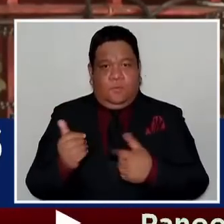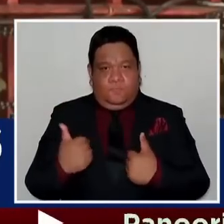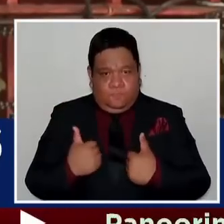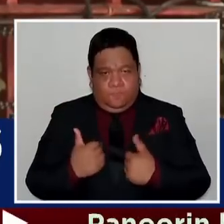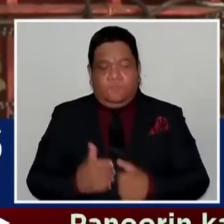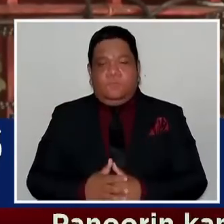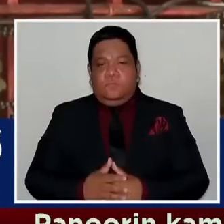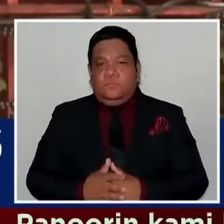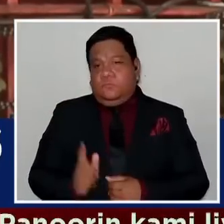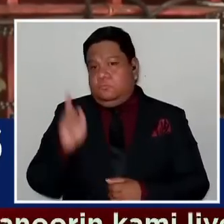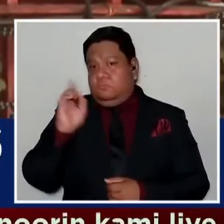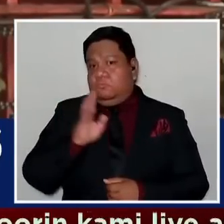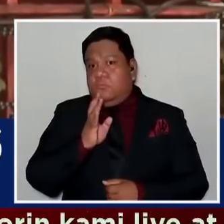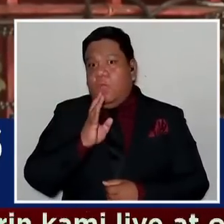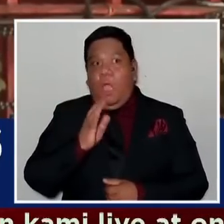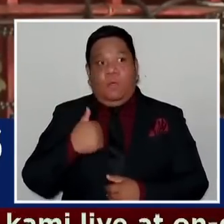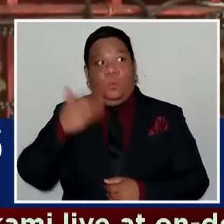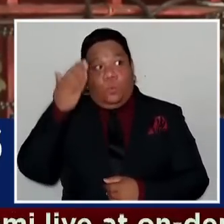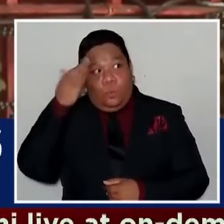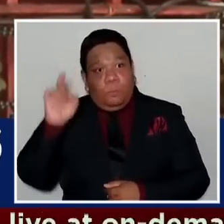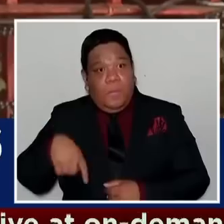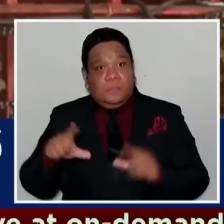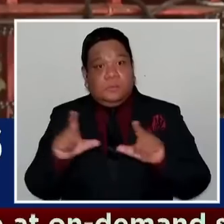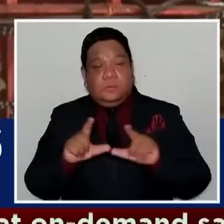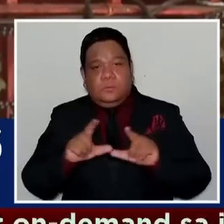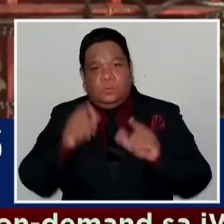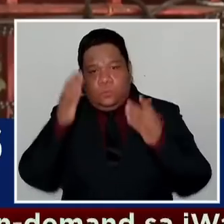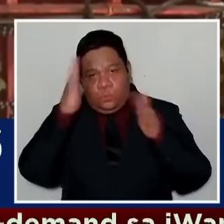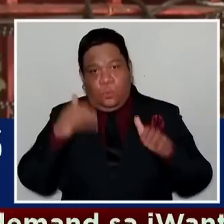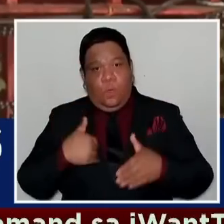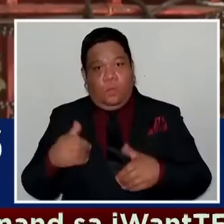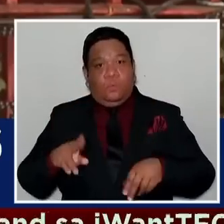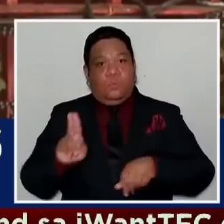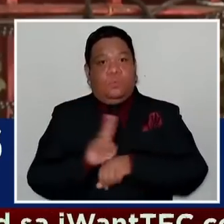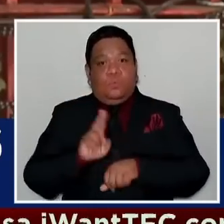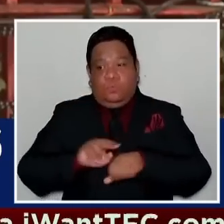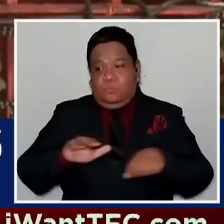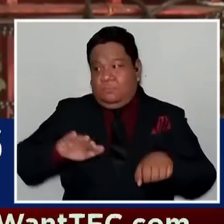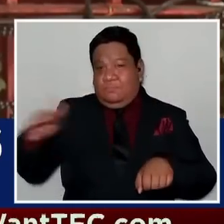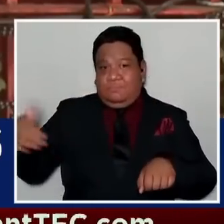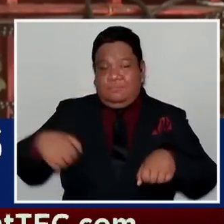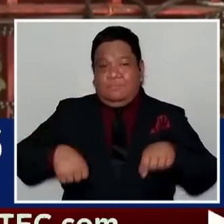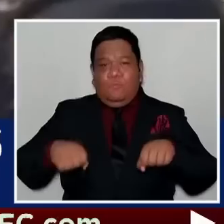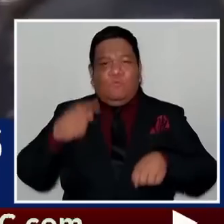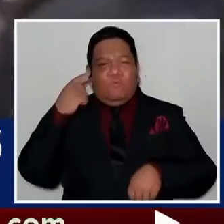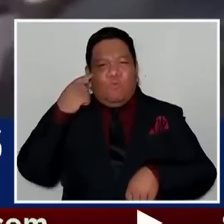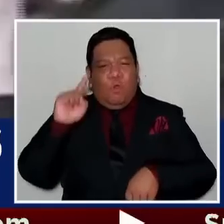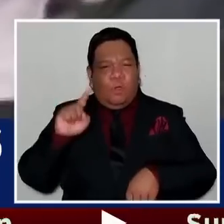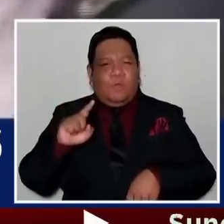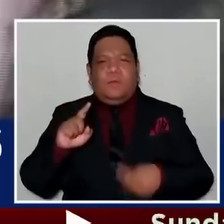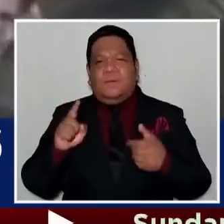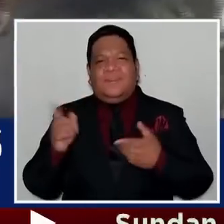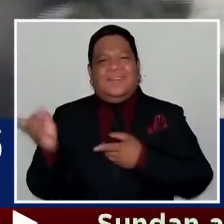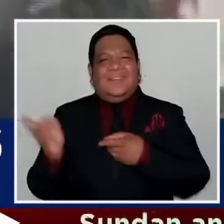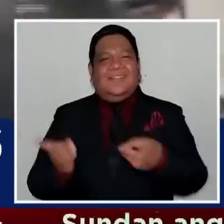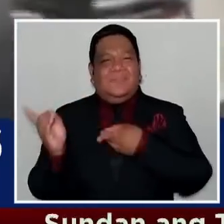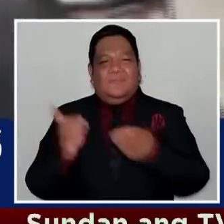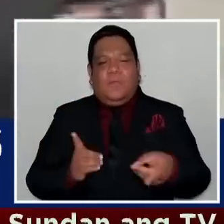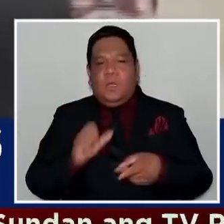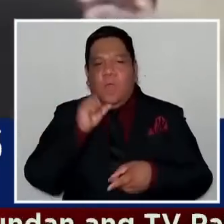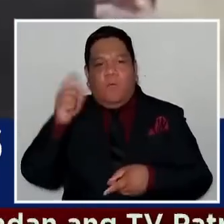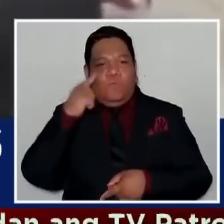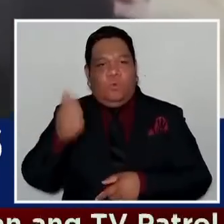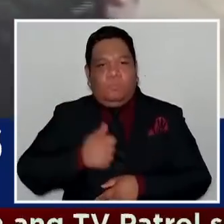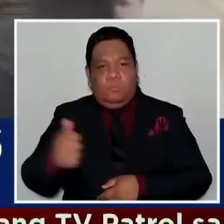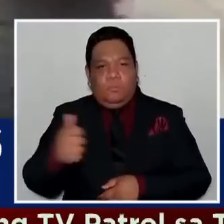alam na kailangan ng prangkisa kasi ang dala ko po sidecar is pan-deliver, hindi naman po pampasada. At sa tingin ko naman, kahit sa